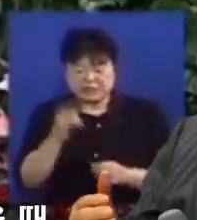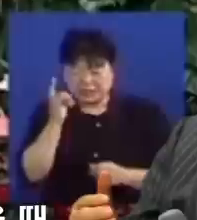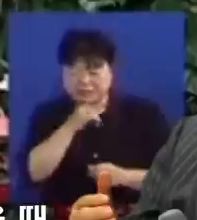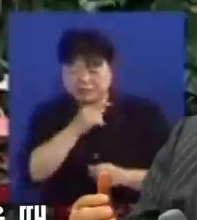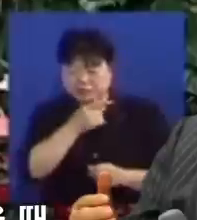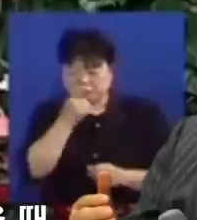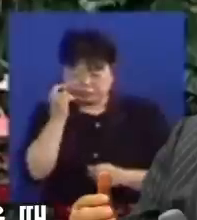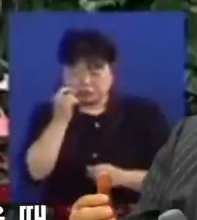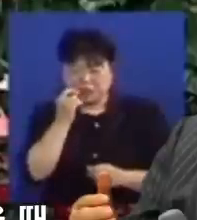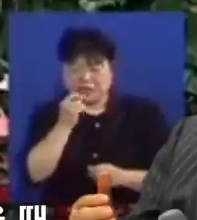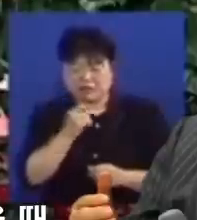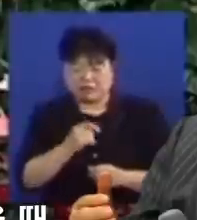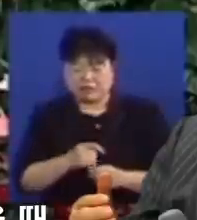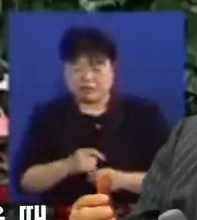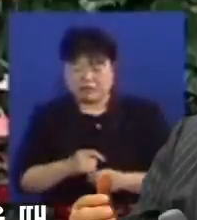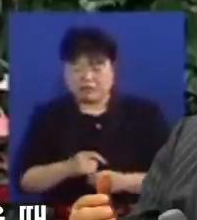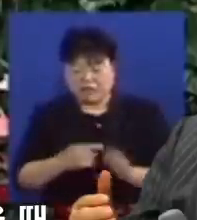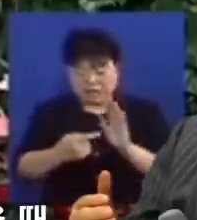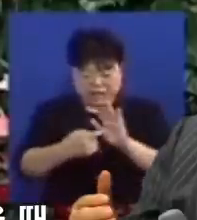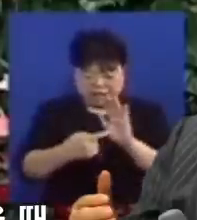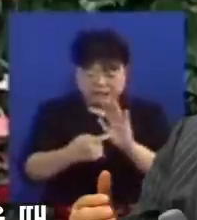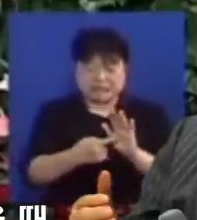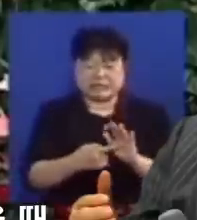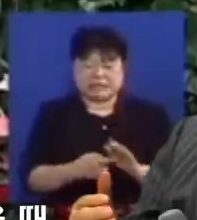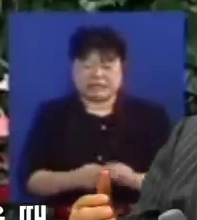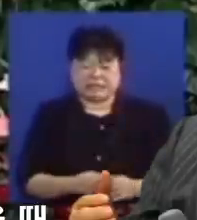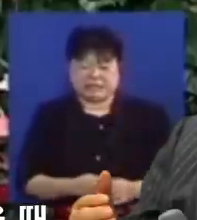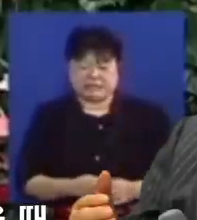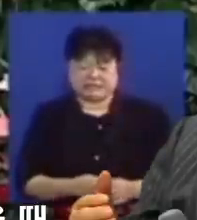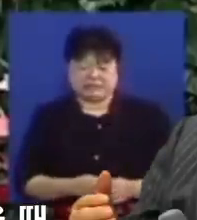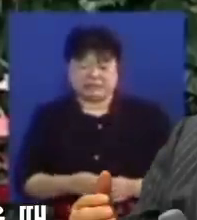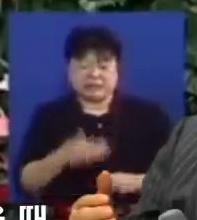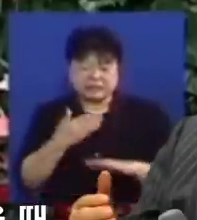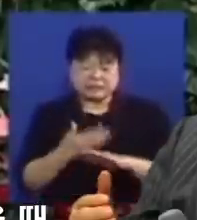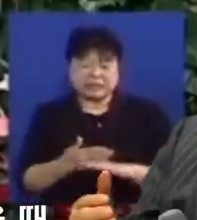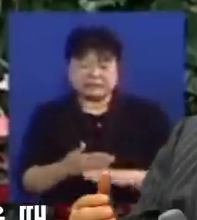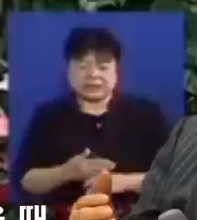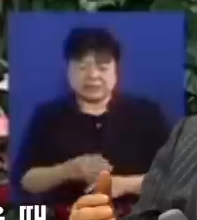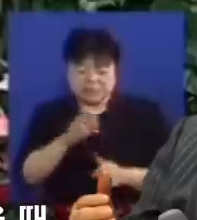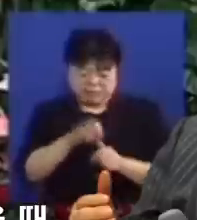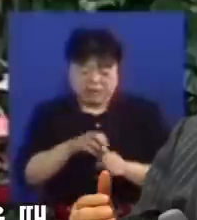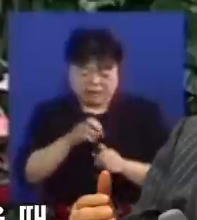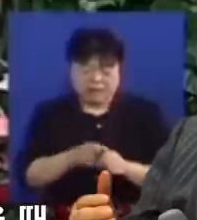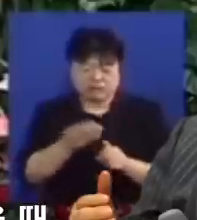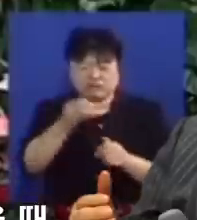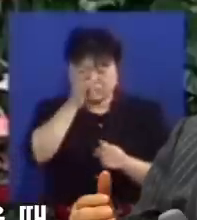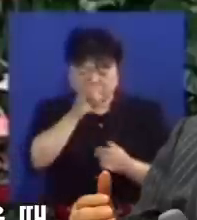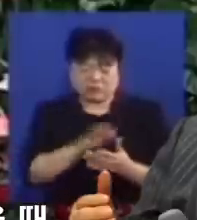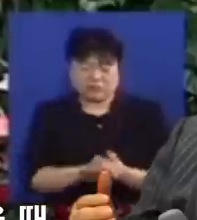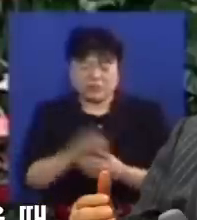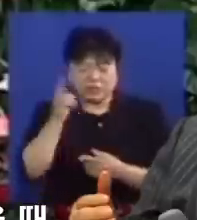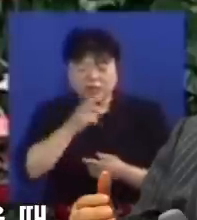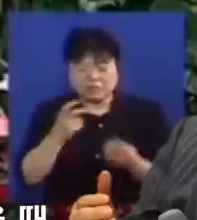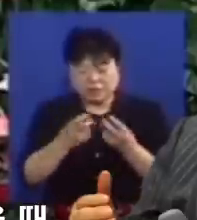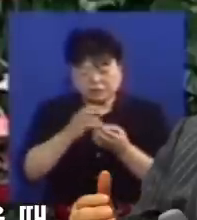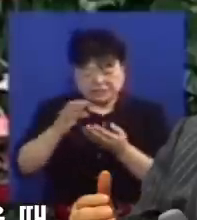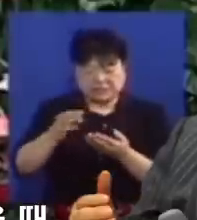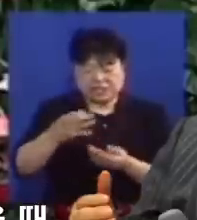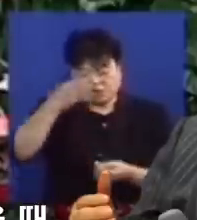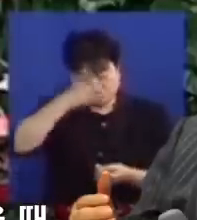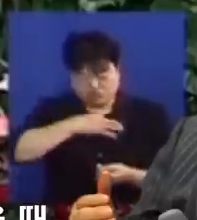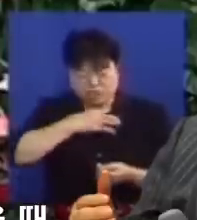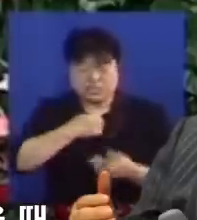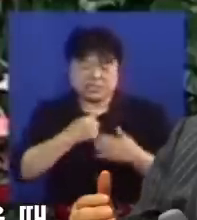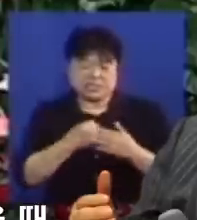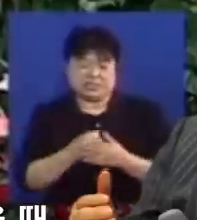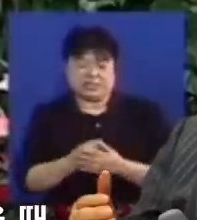집단을 파괴합니다. 목적을 위해서는 수단과 방법을 가리지 않습니다. 자기의 이익과